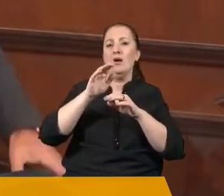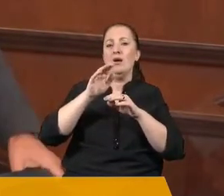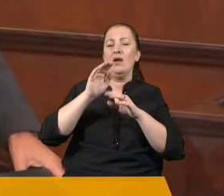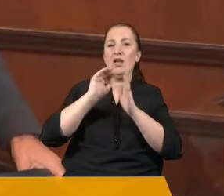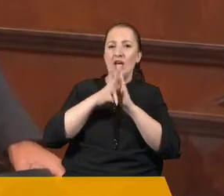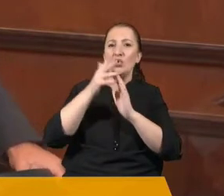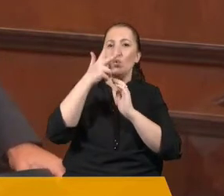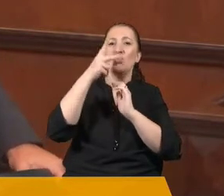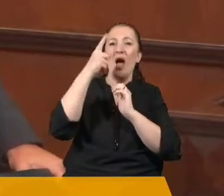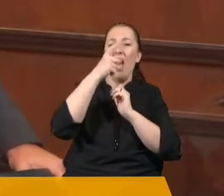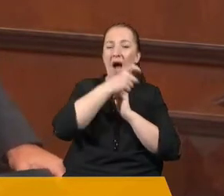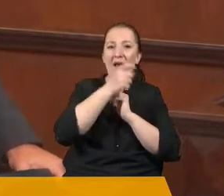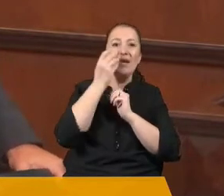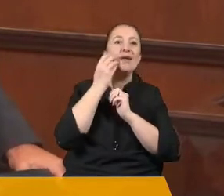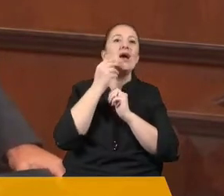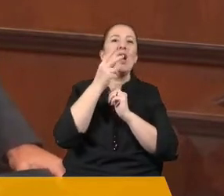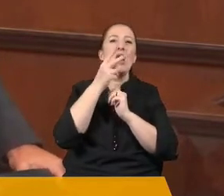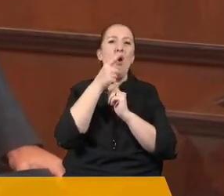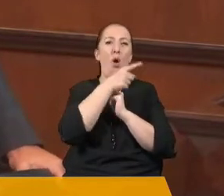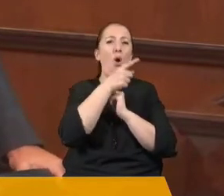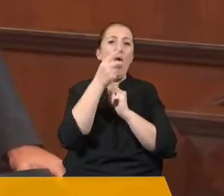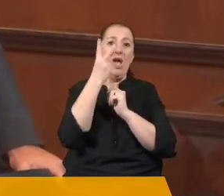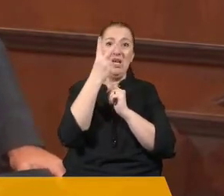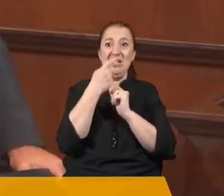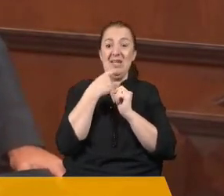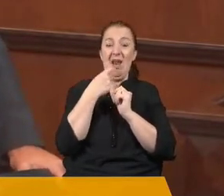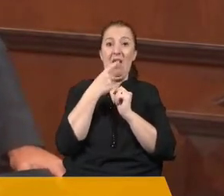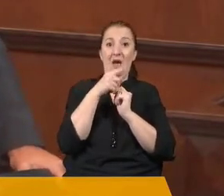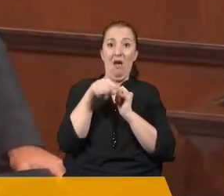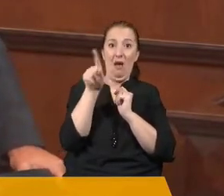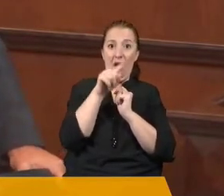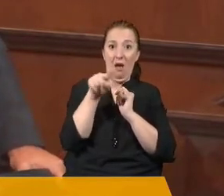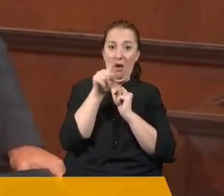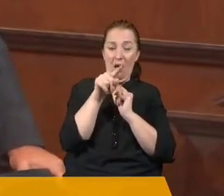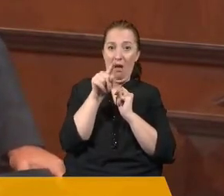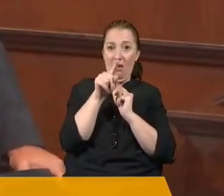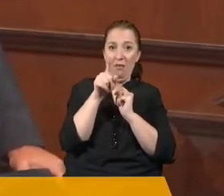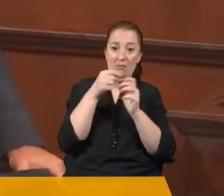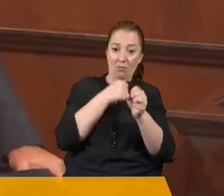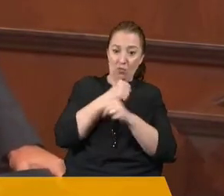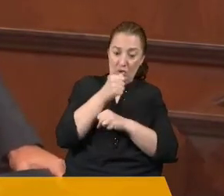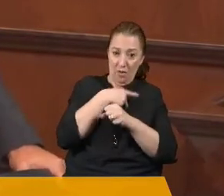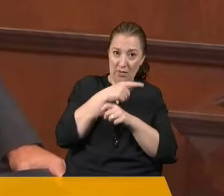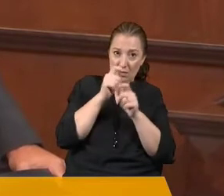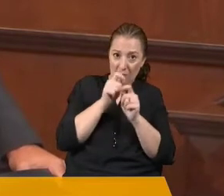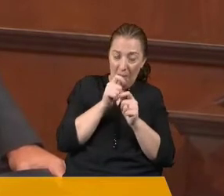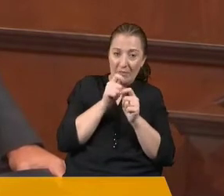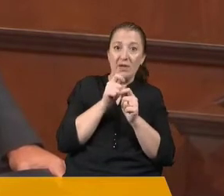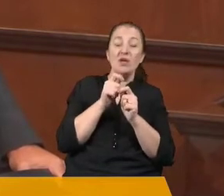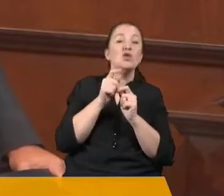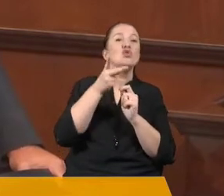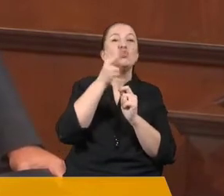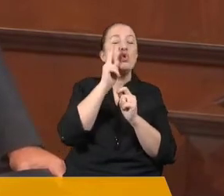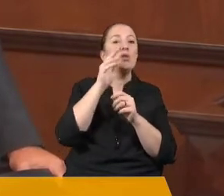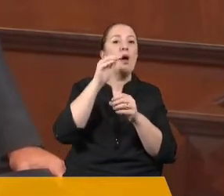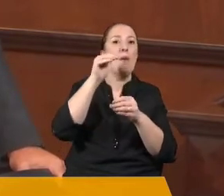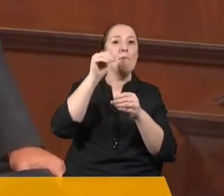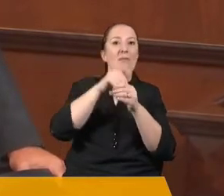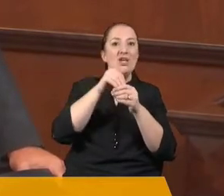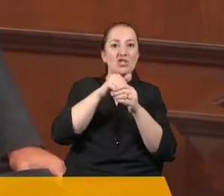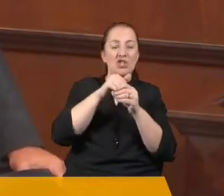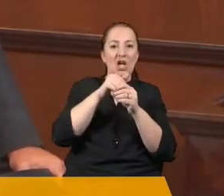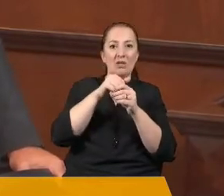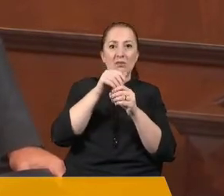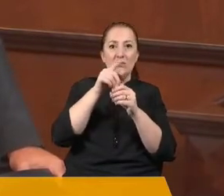reva görülen pahalı suyun 2 yıl reva gördünüz. Mücadele ettik. Sonunda meclisten çıkarın dedik.